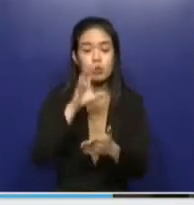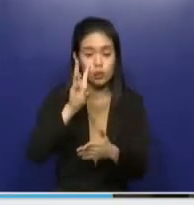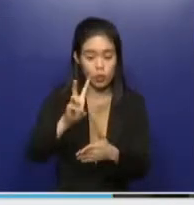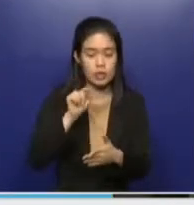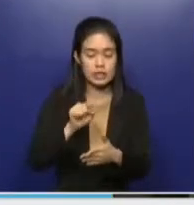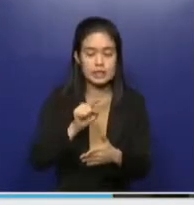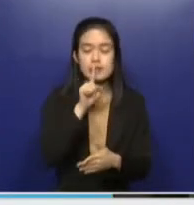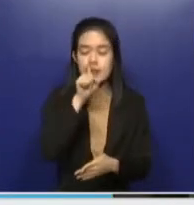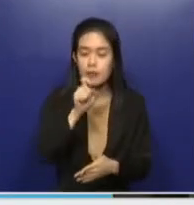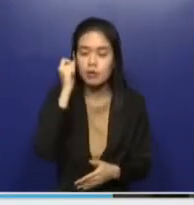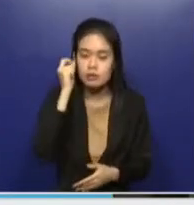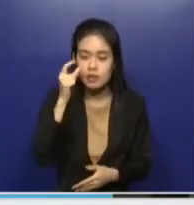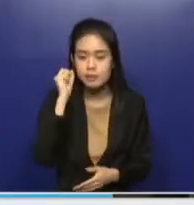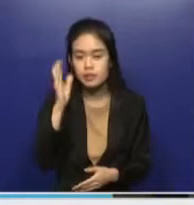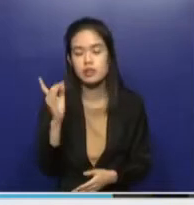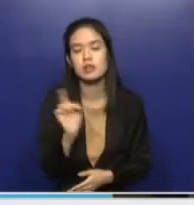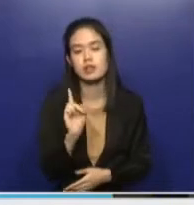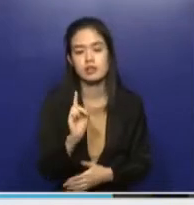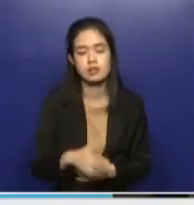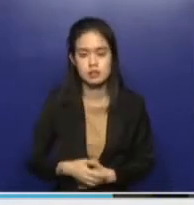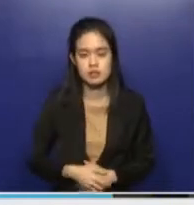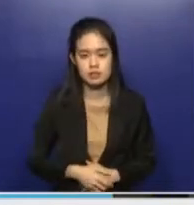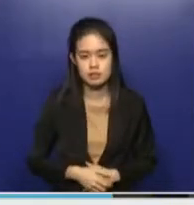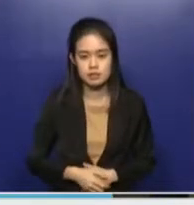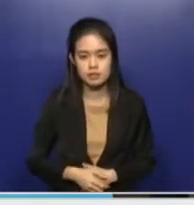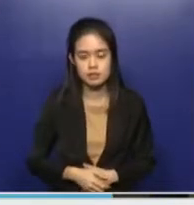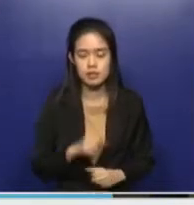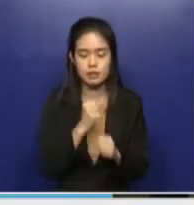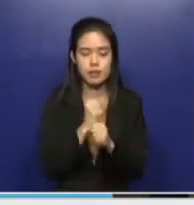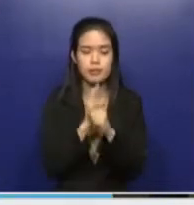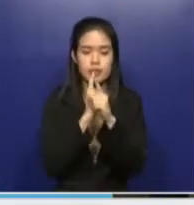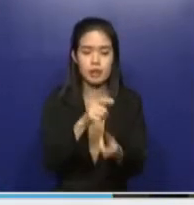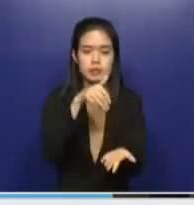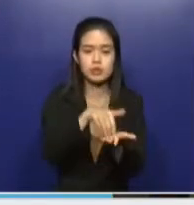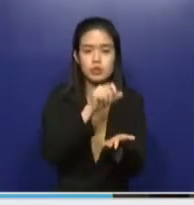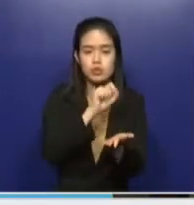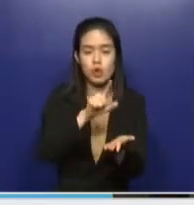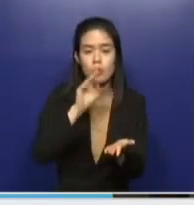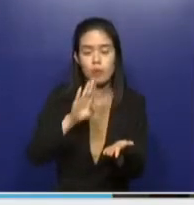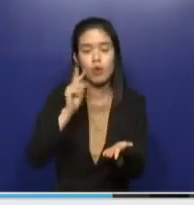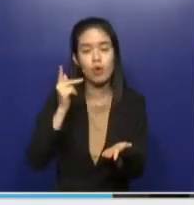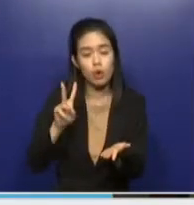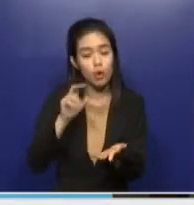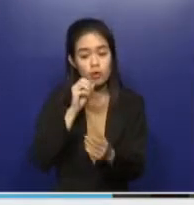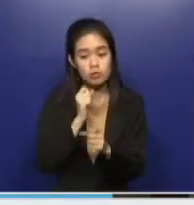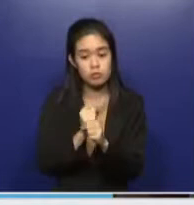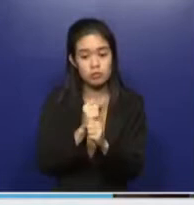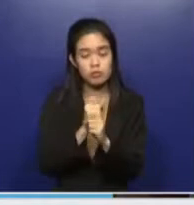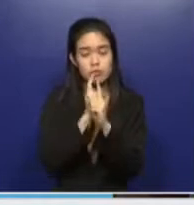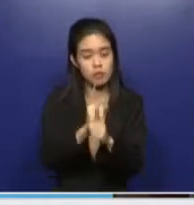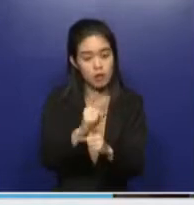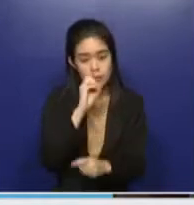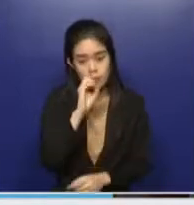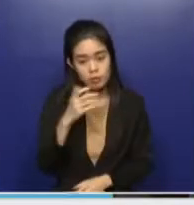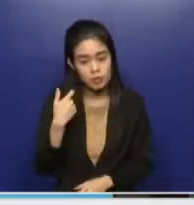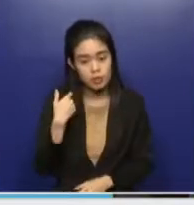ระบบตามแนวทางที่สบค.บอกไว้หรือไม่ผมคิดว่าตรงนี้เป็นคำถามที่สำคัญมากที่เราจะต้อง